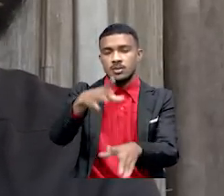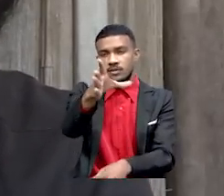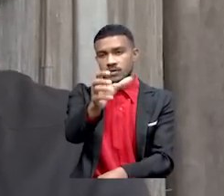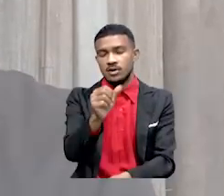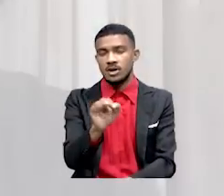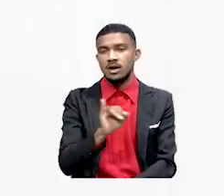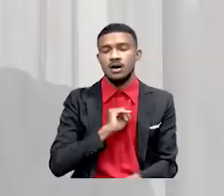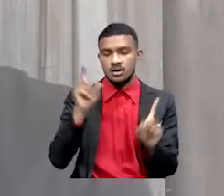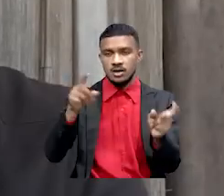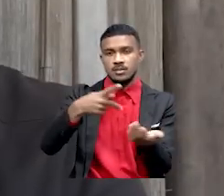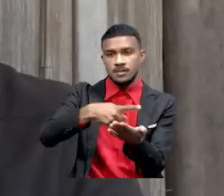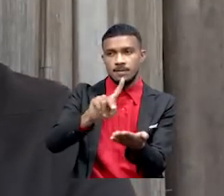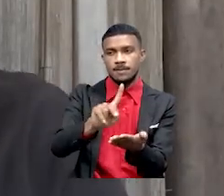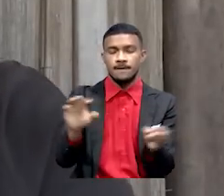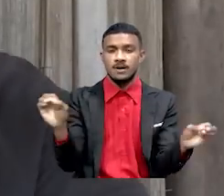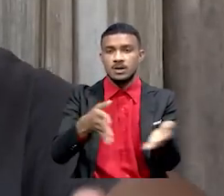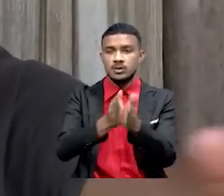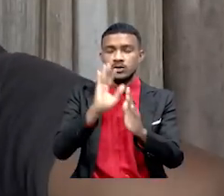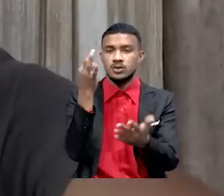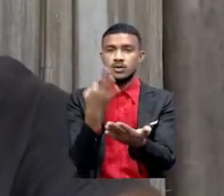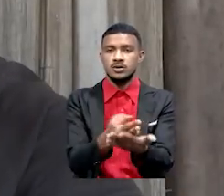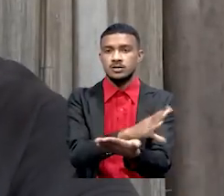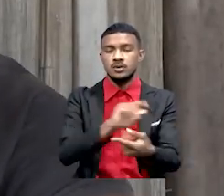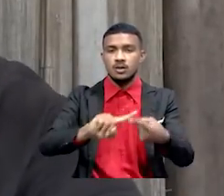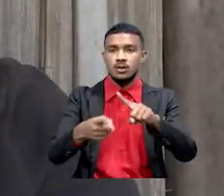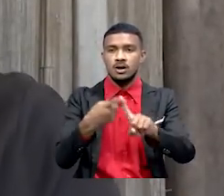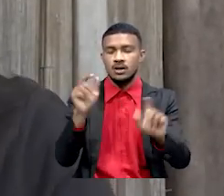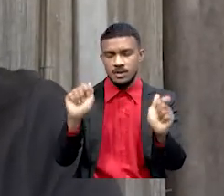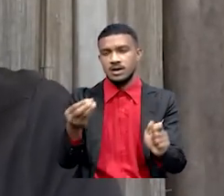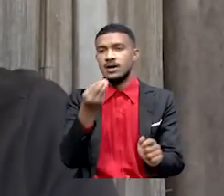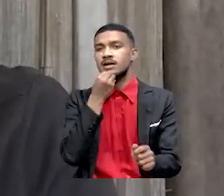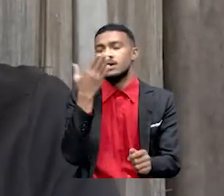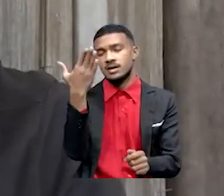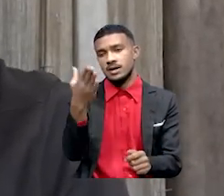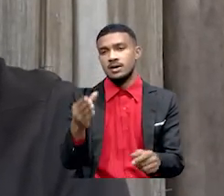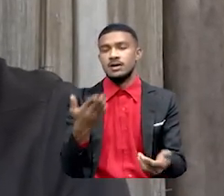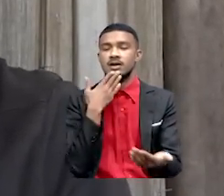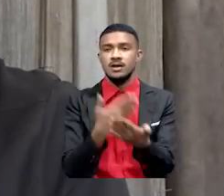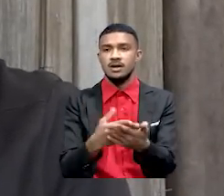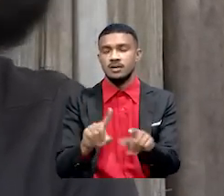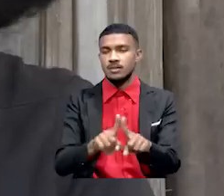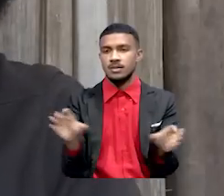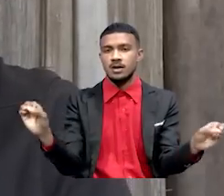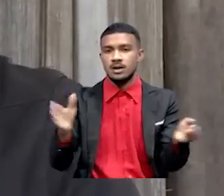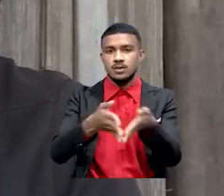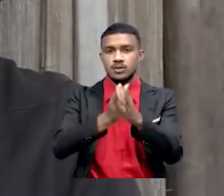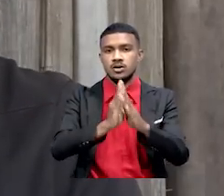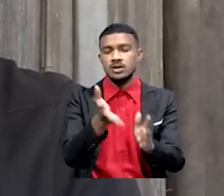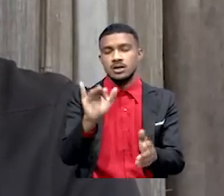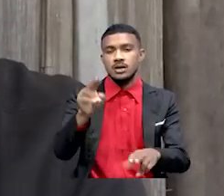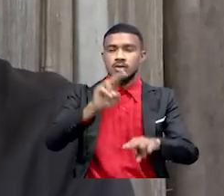penting ke baselo. Lah husu osan ni emak bela kolega bela han he lah iher nera dia kalau misal lah husu dah sirat tur hari